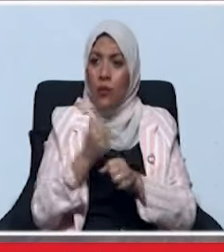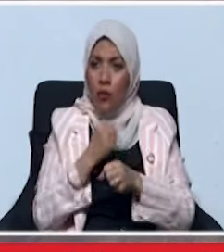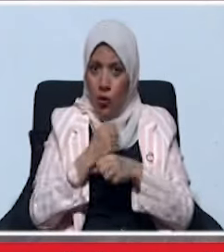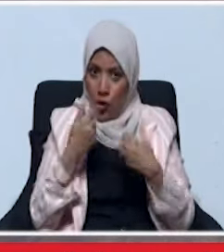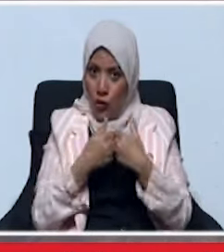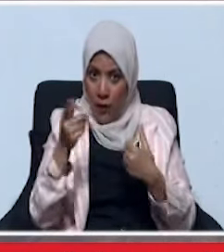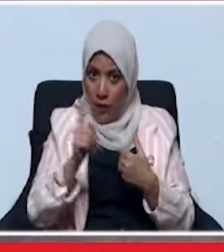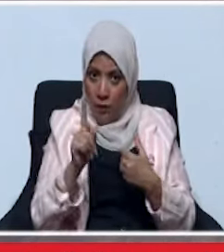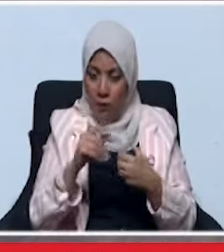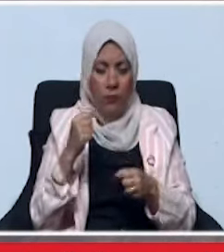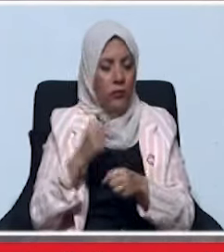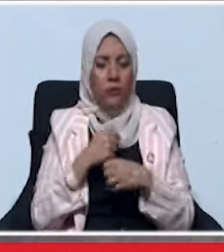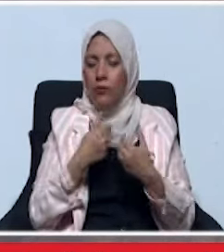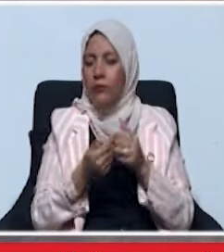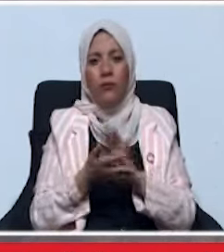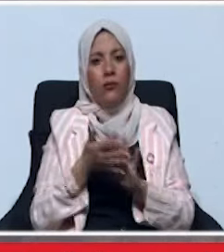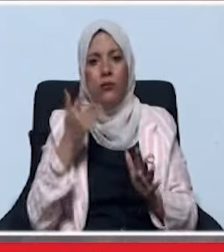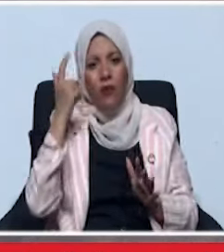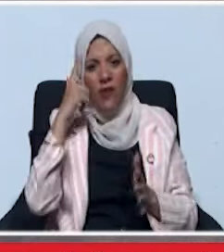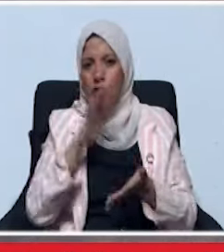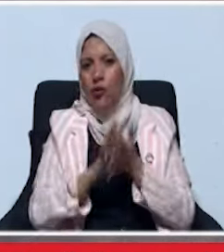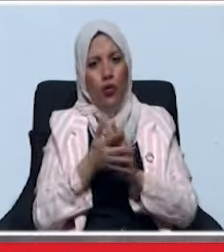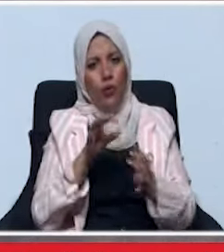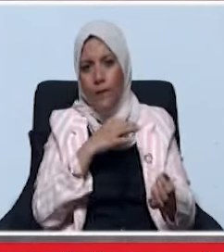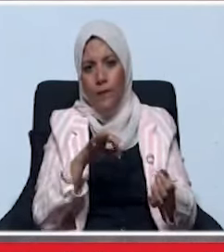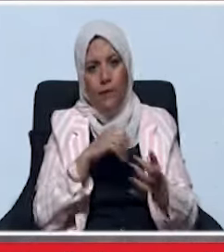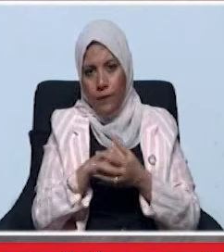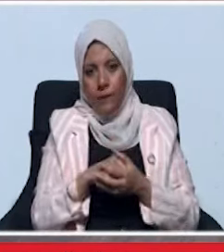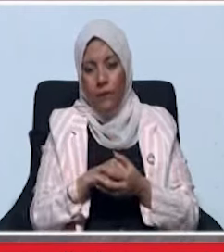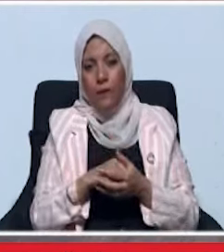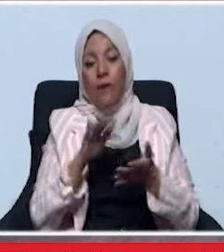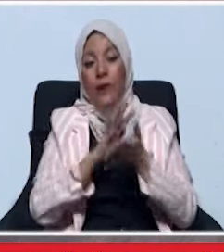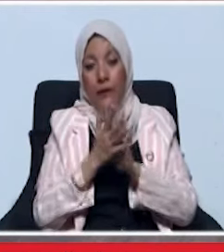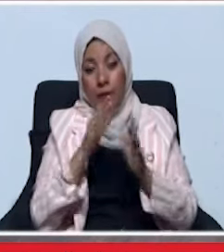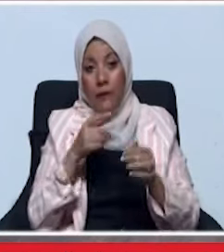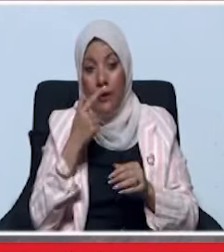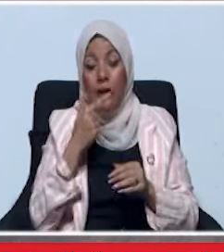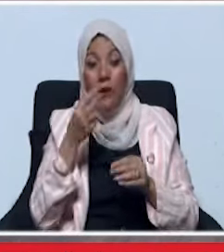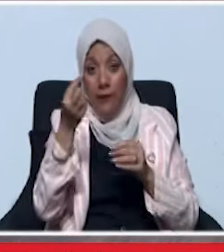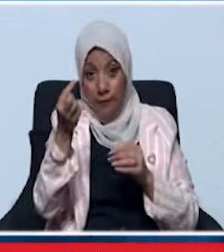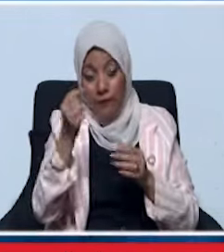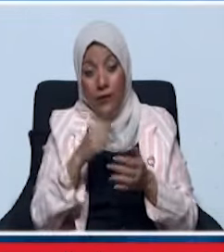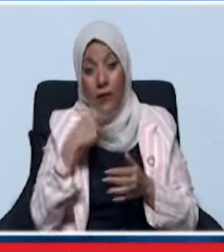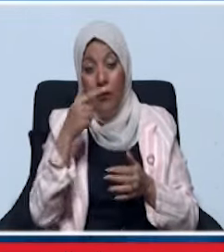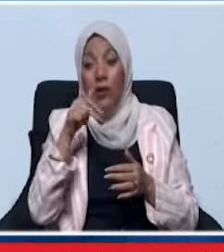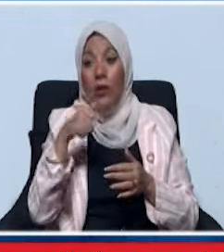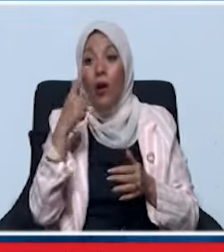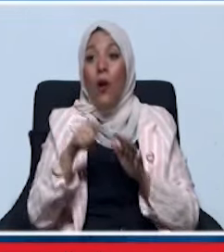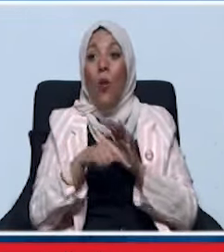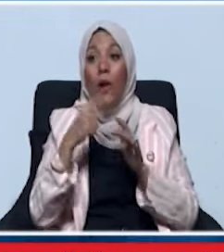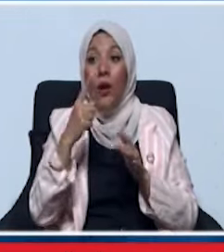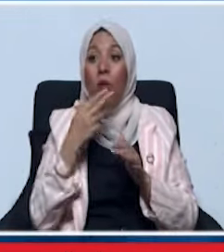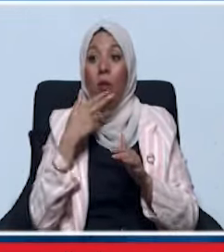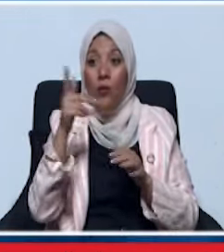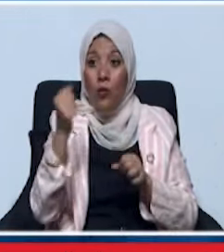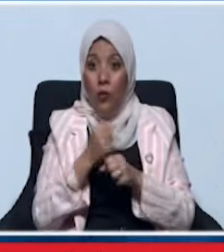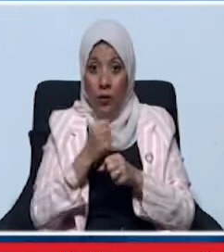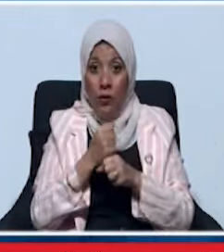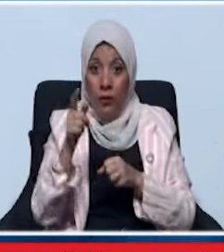الشريعي معرفش مزكاتية. يكفيني أن أقول لحضرتك حاجة، وإحنا بنعمل، أنا أول حاجة قدمني فيها الأستاذ عمار